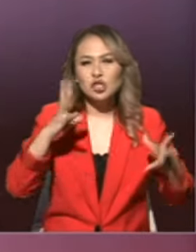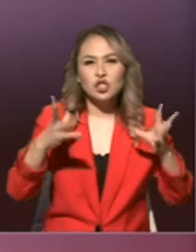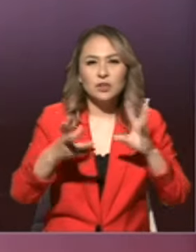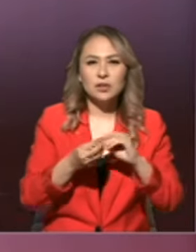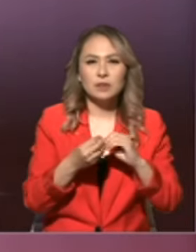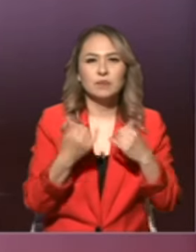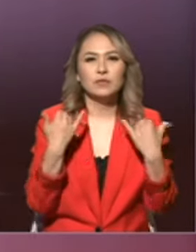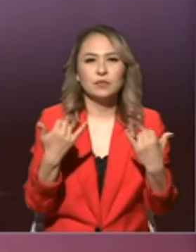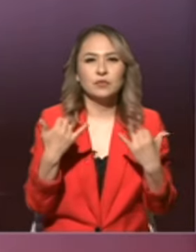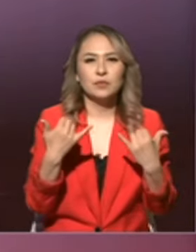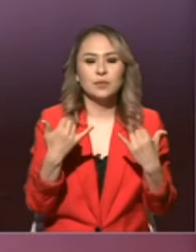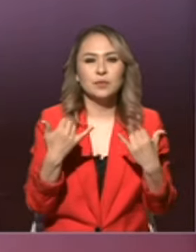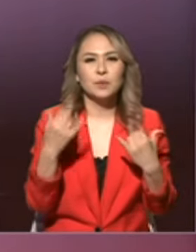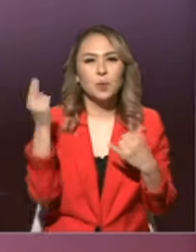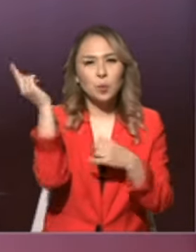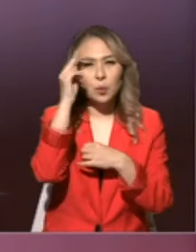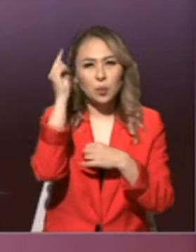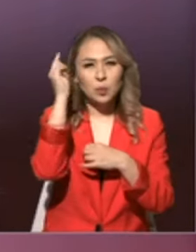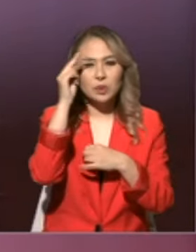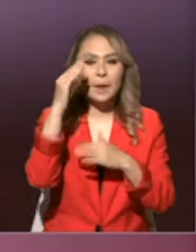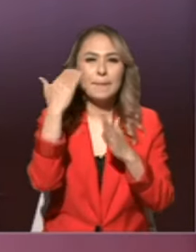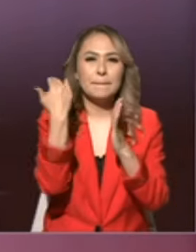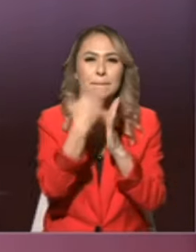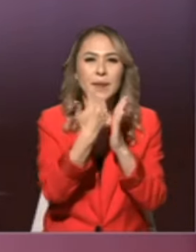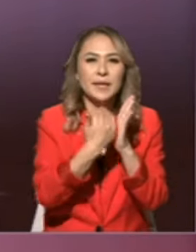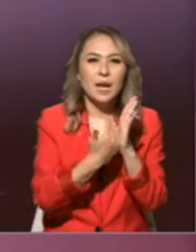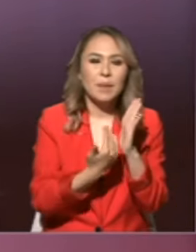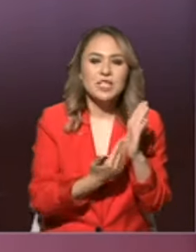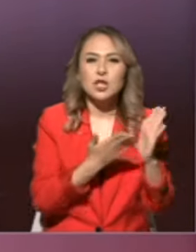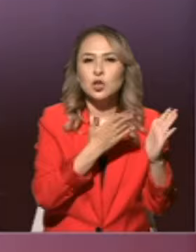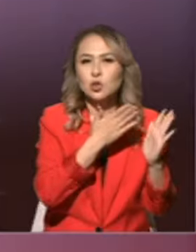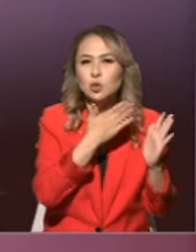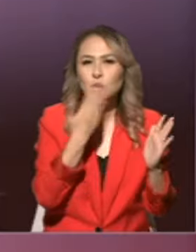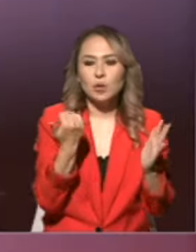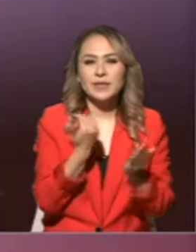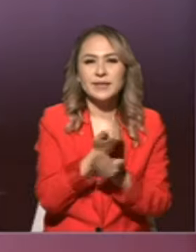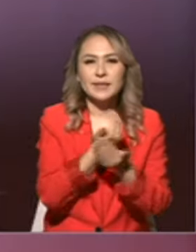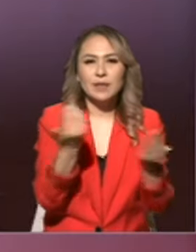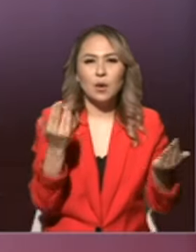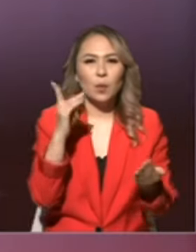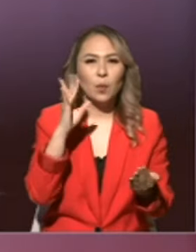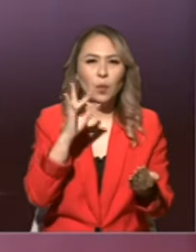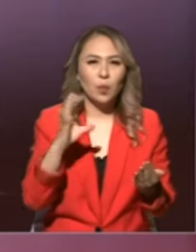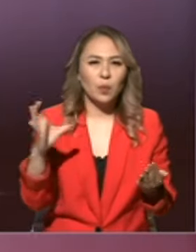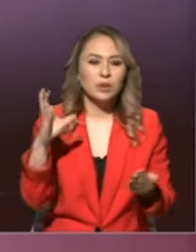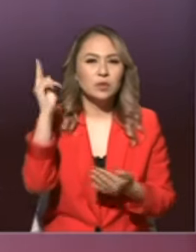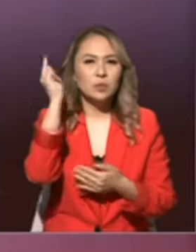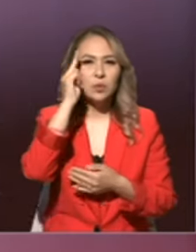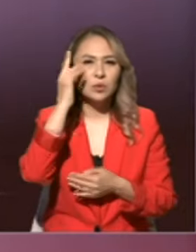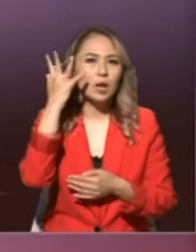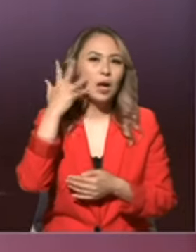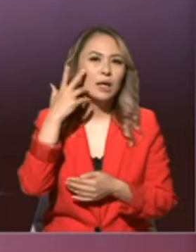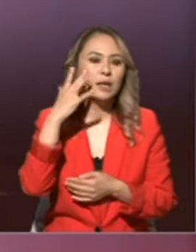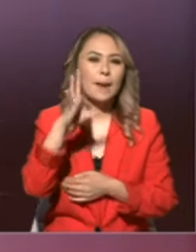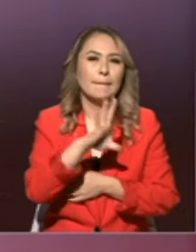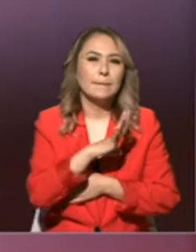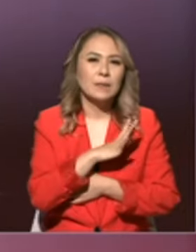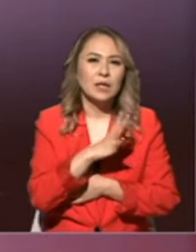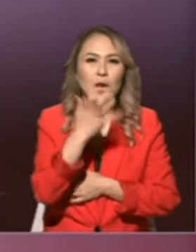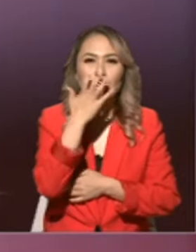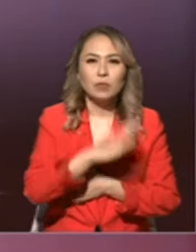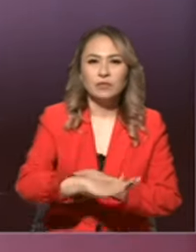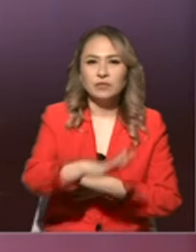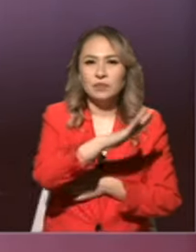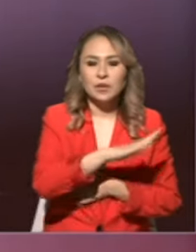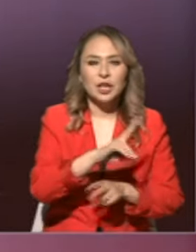айтады, бұл жерде ешқандай бейімделу бағдарламасы жоқ дейді. Яғни тілдік курс бейімделу шығатын кезде, мысалы, сіз оңтүстіктен шығатын кезде